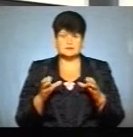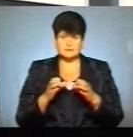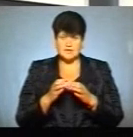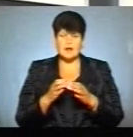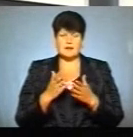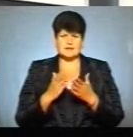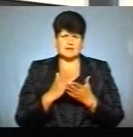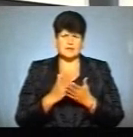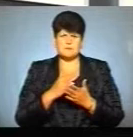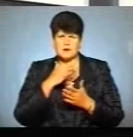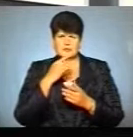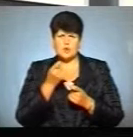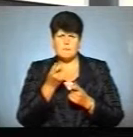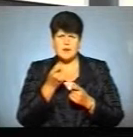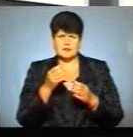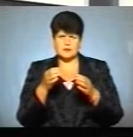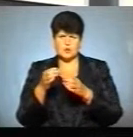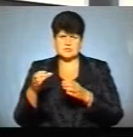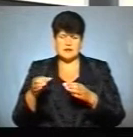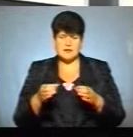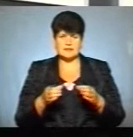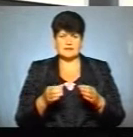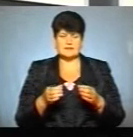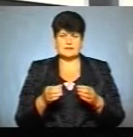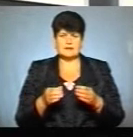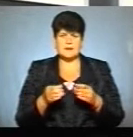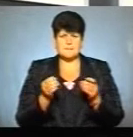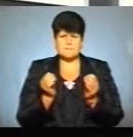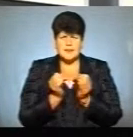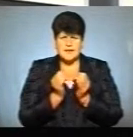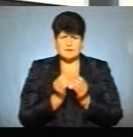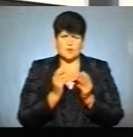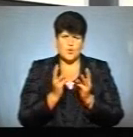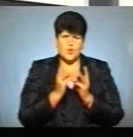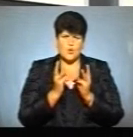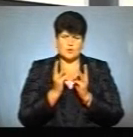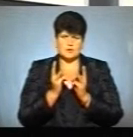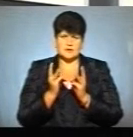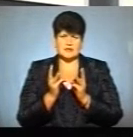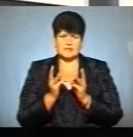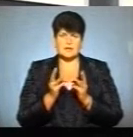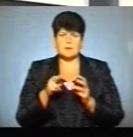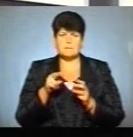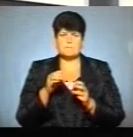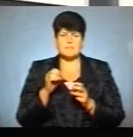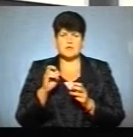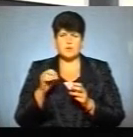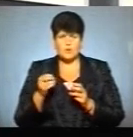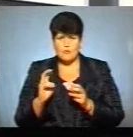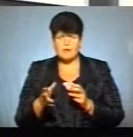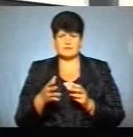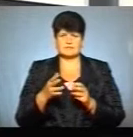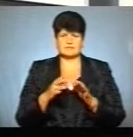багато є малих осередків, де тліє і горить маленькими такими участками пеньки, гілля, суха